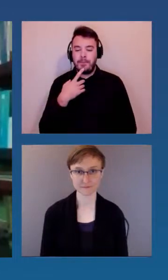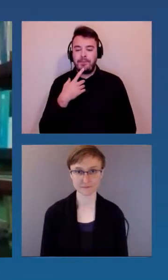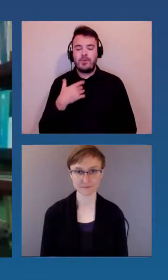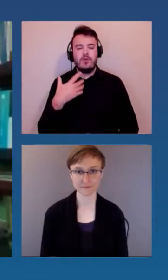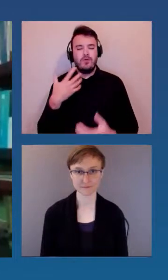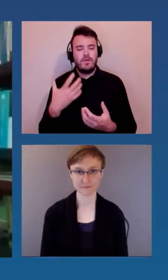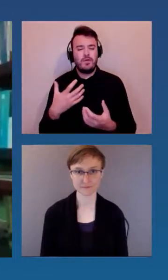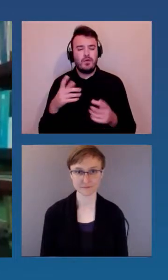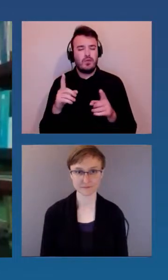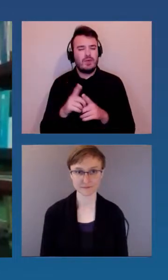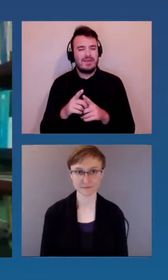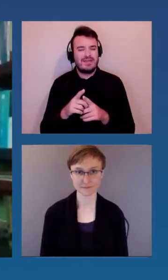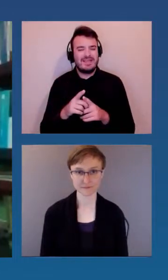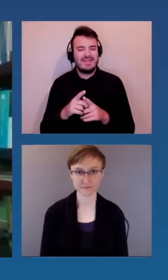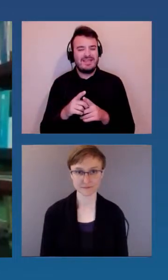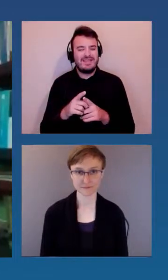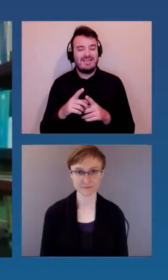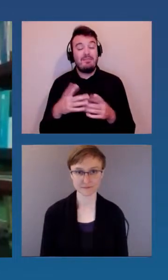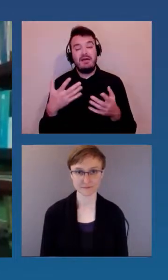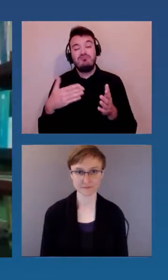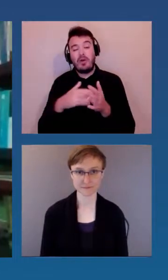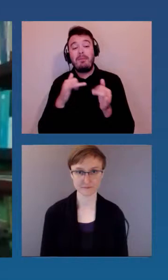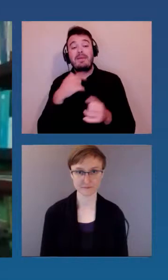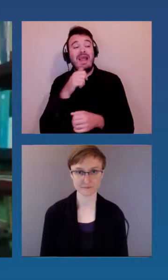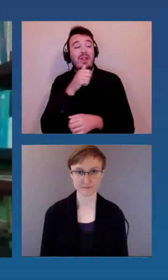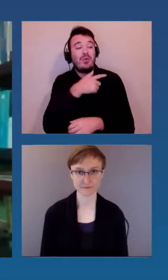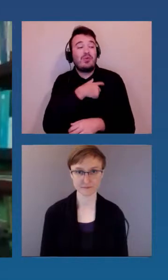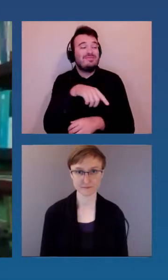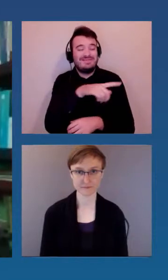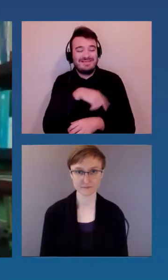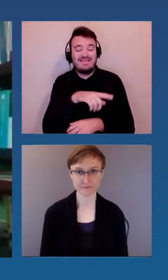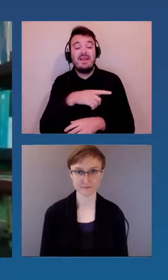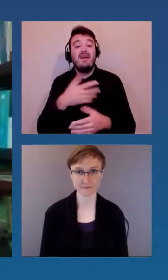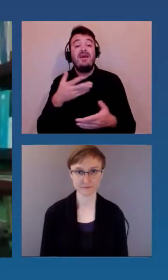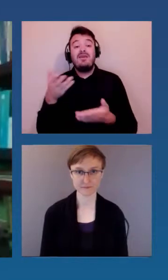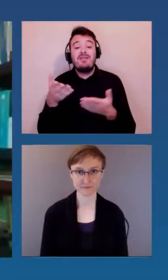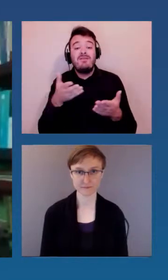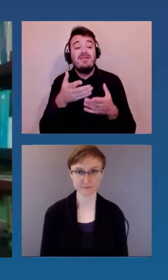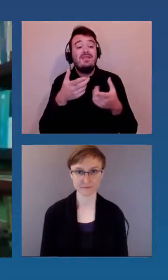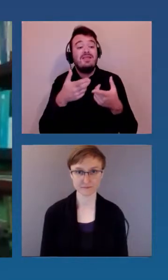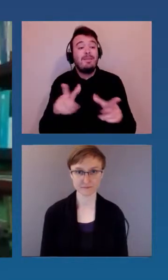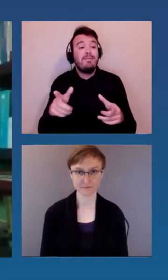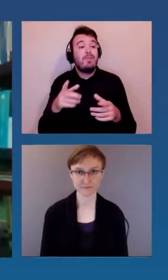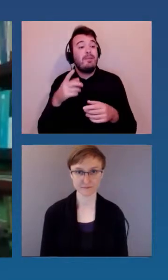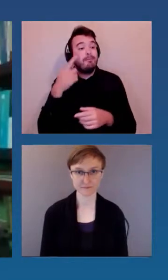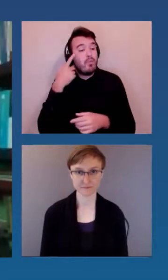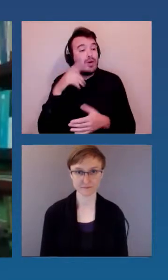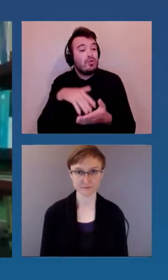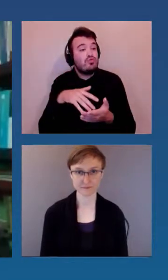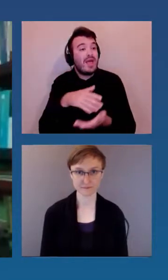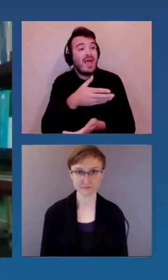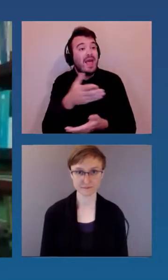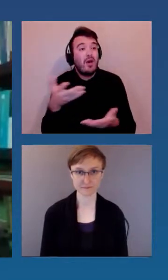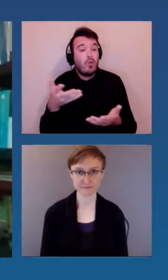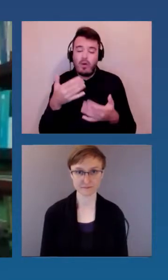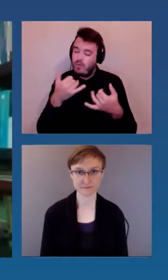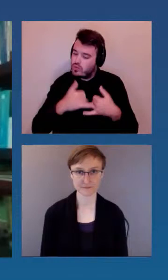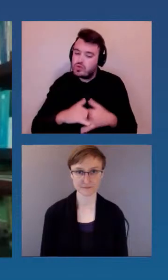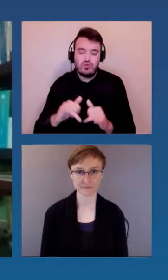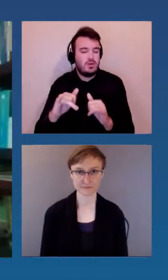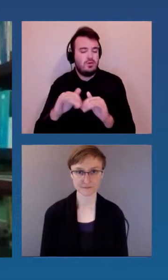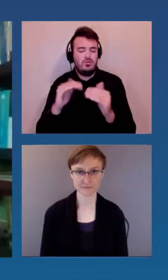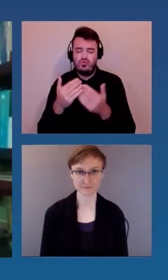étudiants qui seront en même temps au collège et qui seront à qui on rappellera quotidiennement toutes